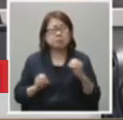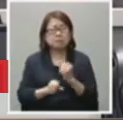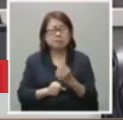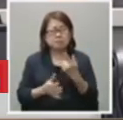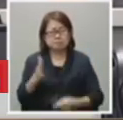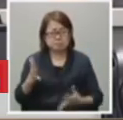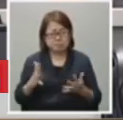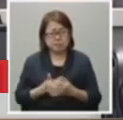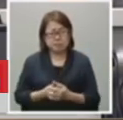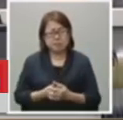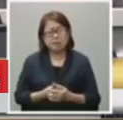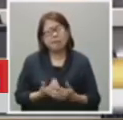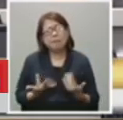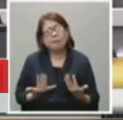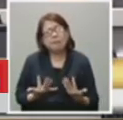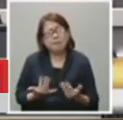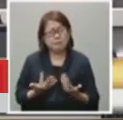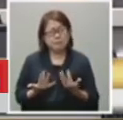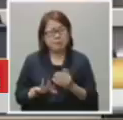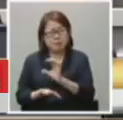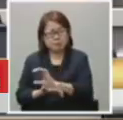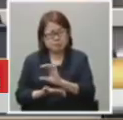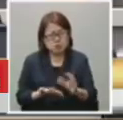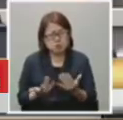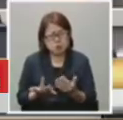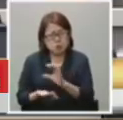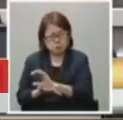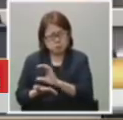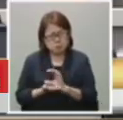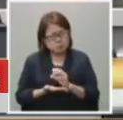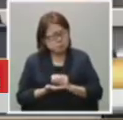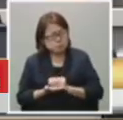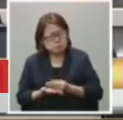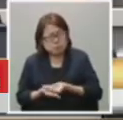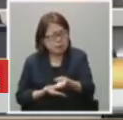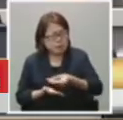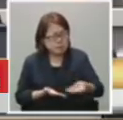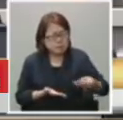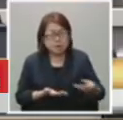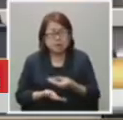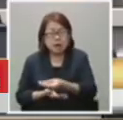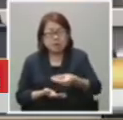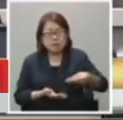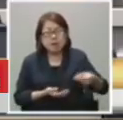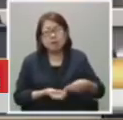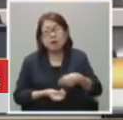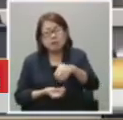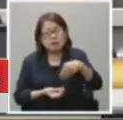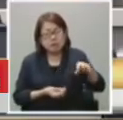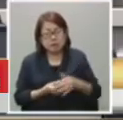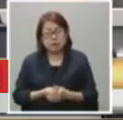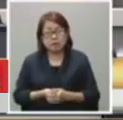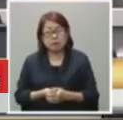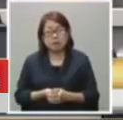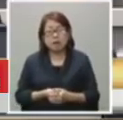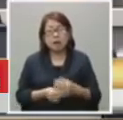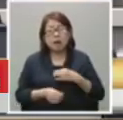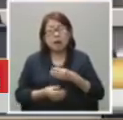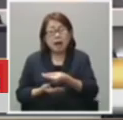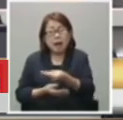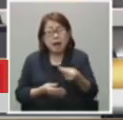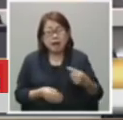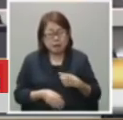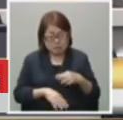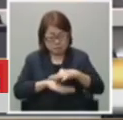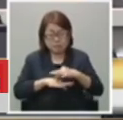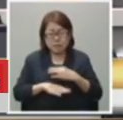เดี๋ยวรองบออกจิรายุวันนี้งบมาแล้วเดี๋ยวแจกโอ้โหถ้าแจกนี่ผมเป็นนั่งตำแหน่งท่านอุตมะผมก็นั่งได้ถ้าแจกอย่างเดีย